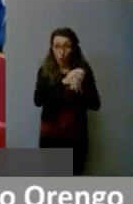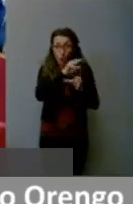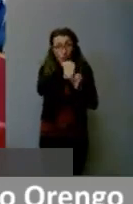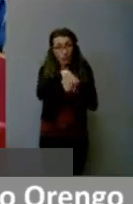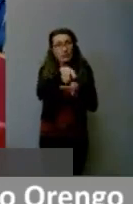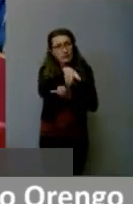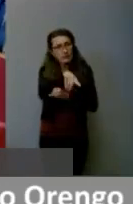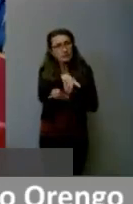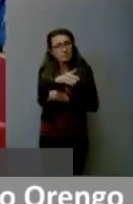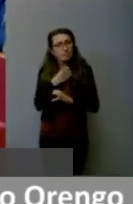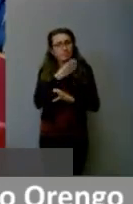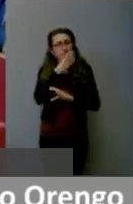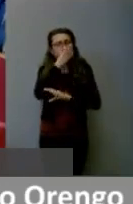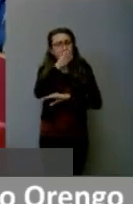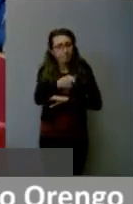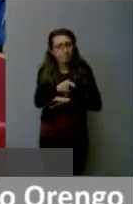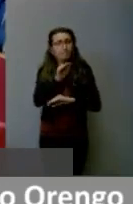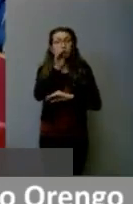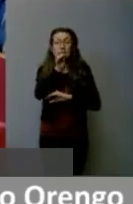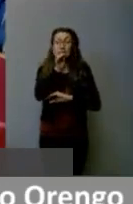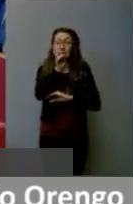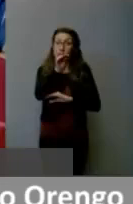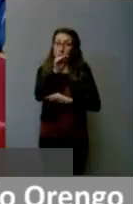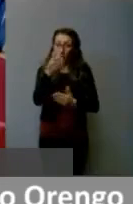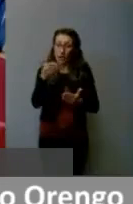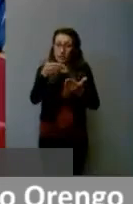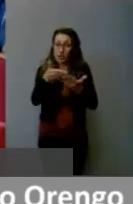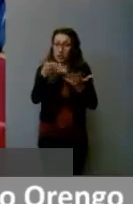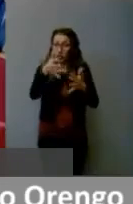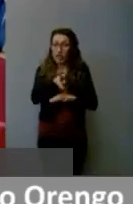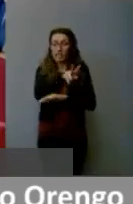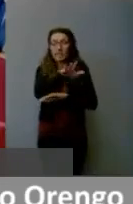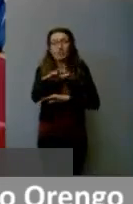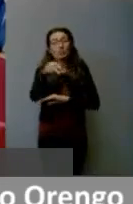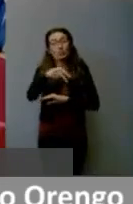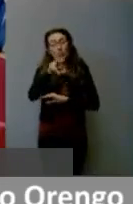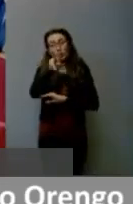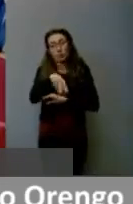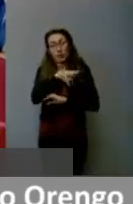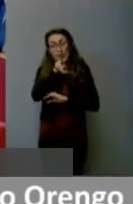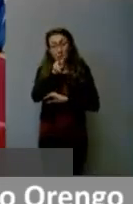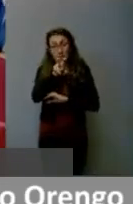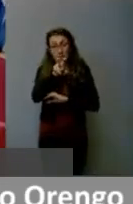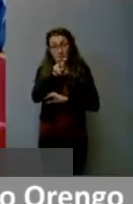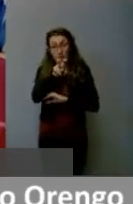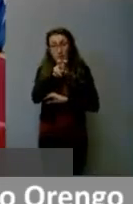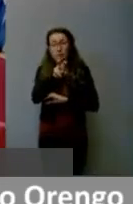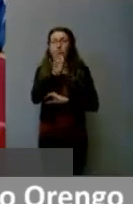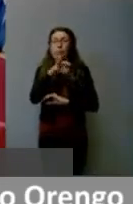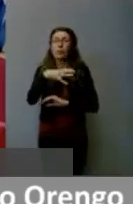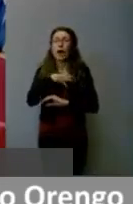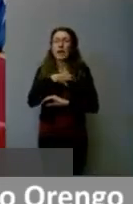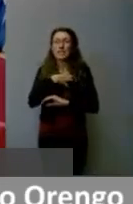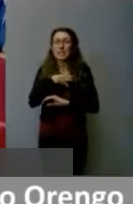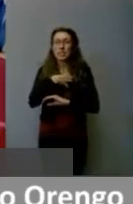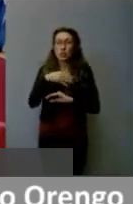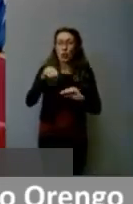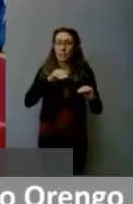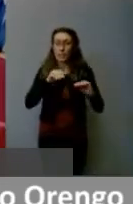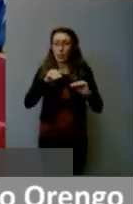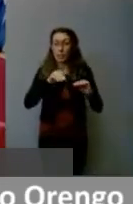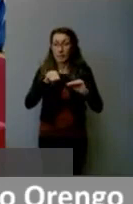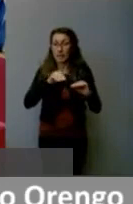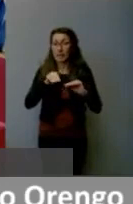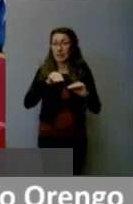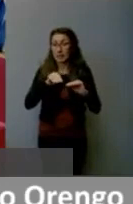aveva anche presentato un'interrogazione in data 25 novembre del 2020 all'assessore alla mobilità dello